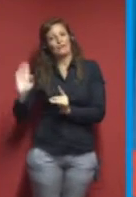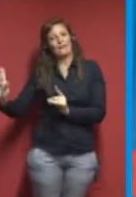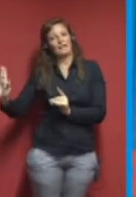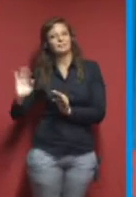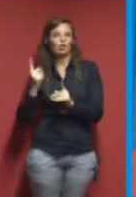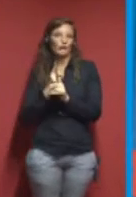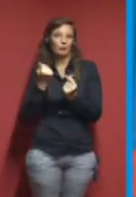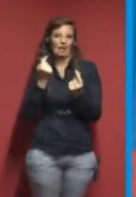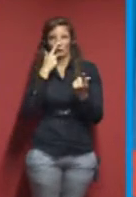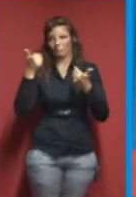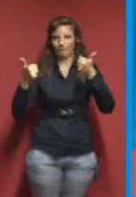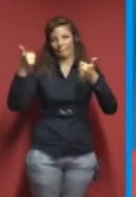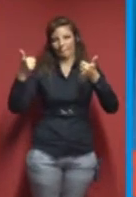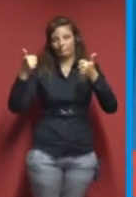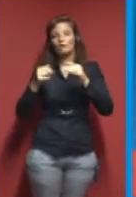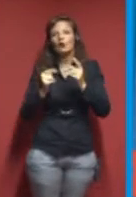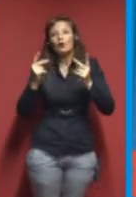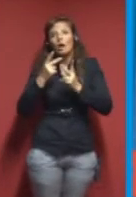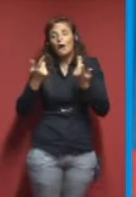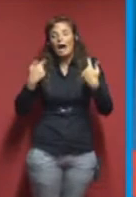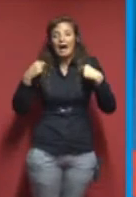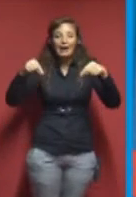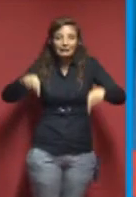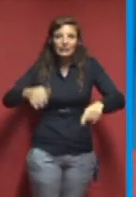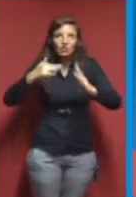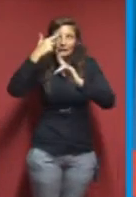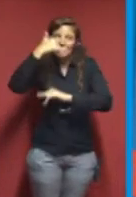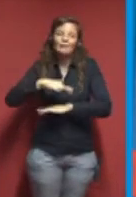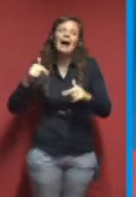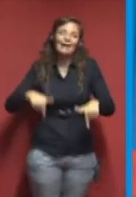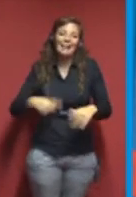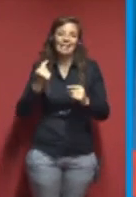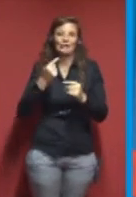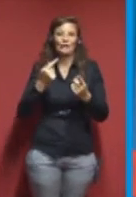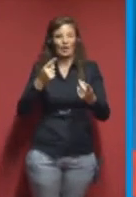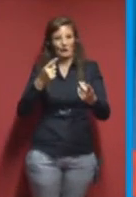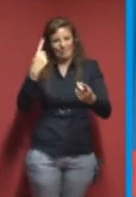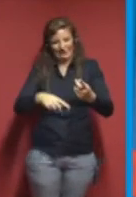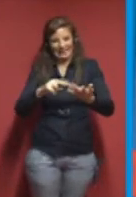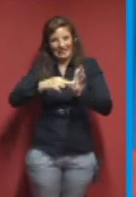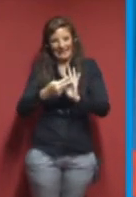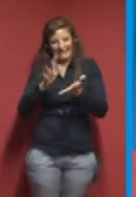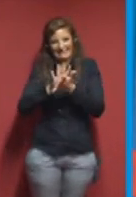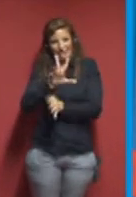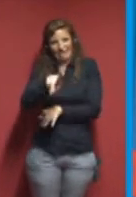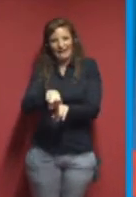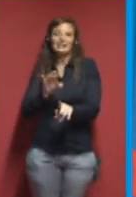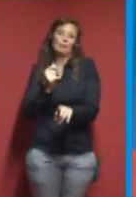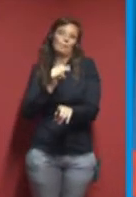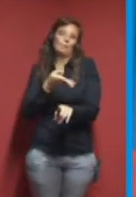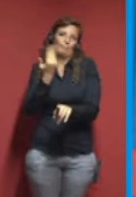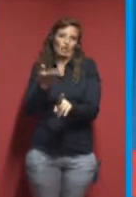al momento sappiamo che per adesso cosa di più stampare il 3d però